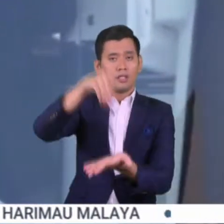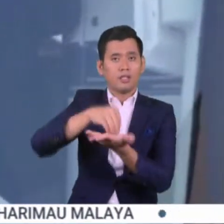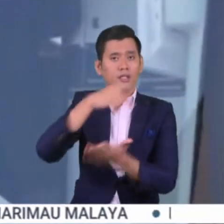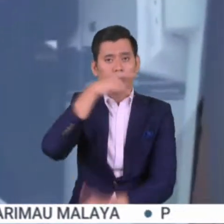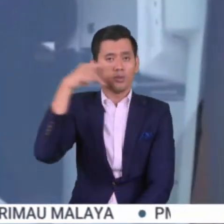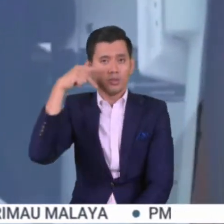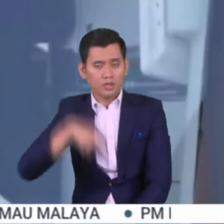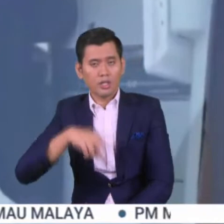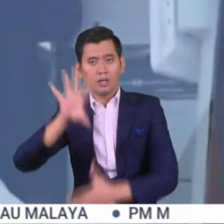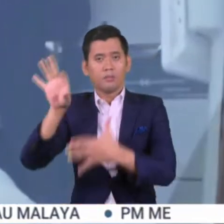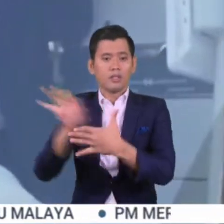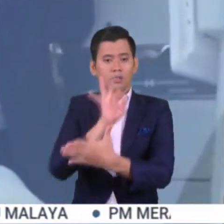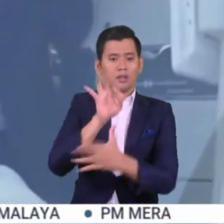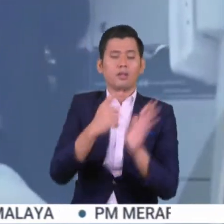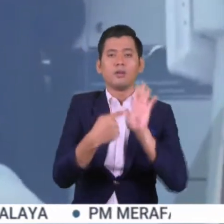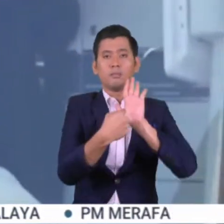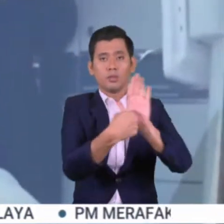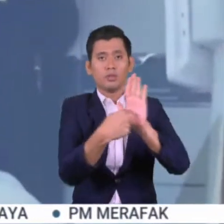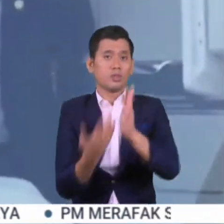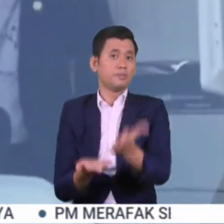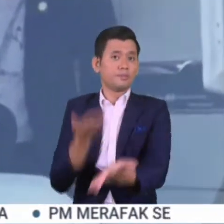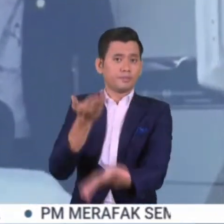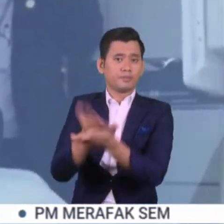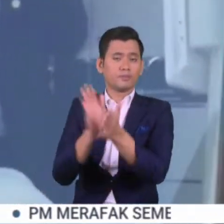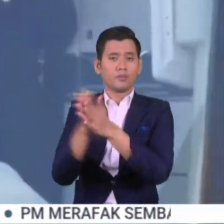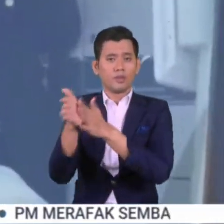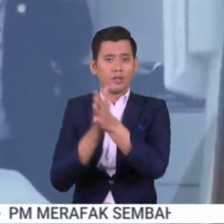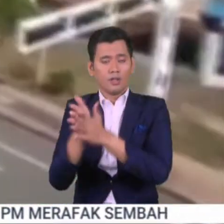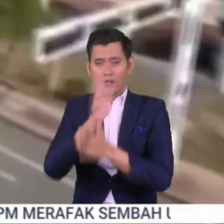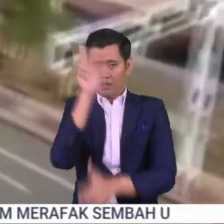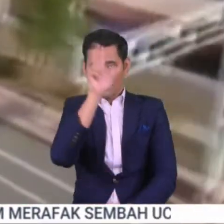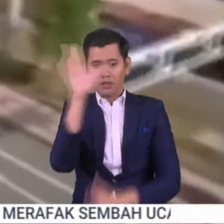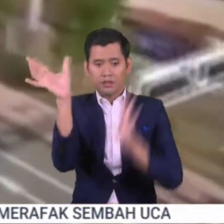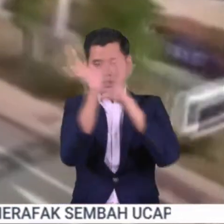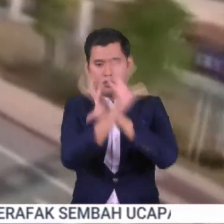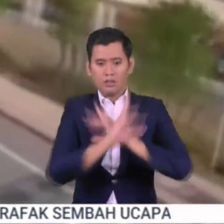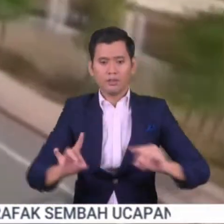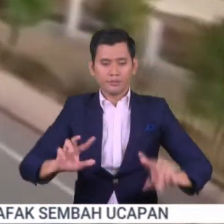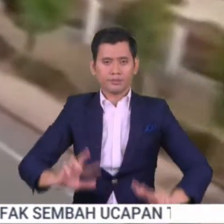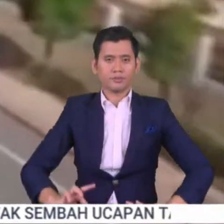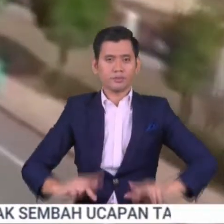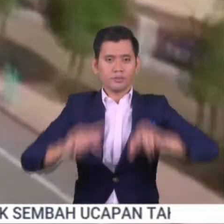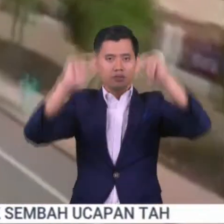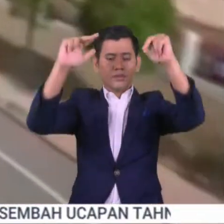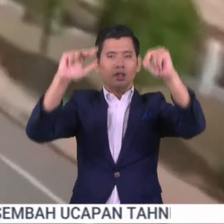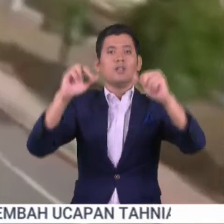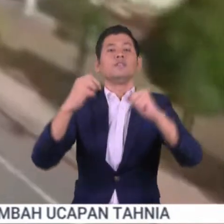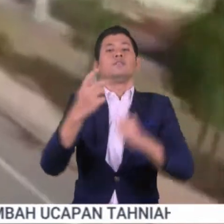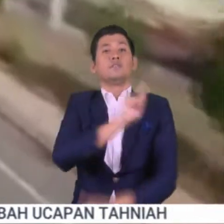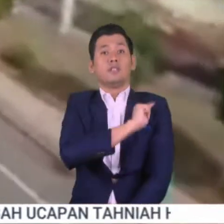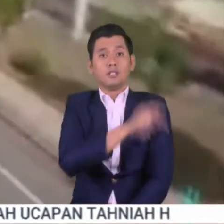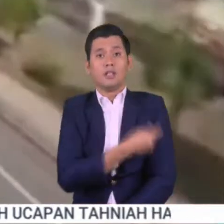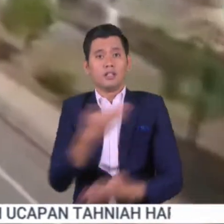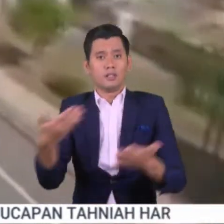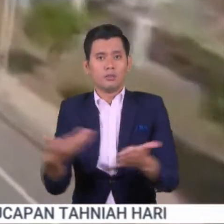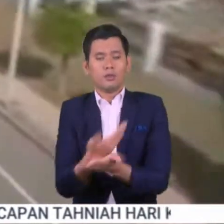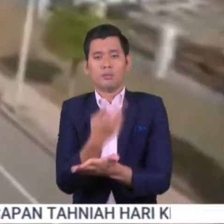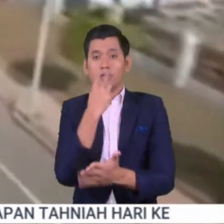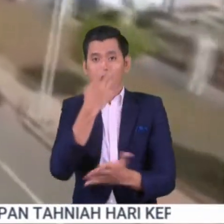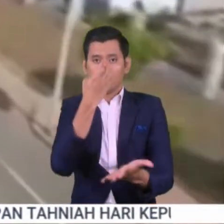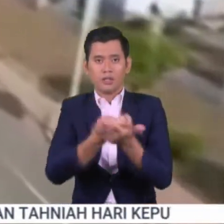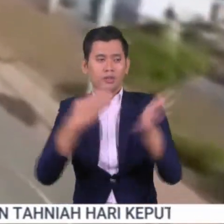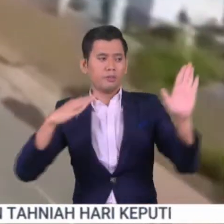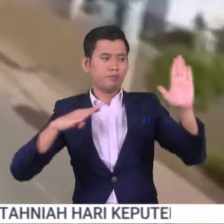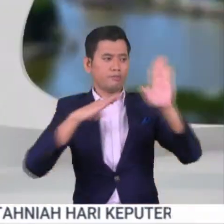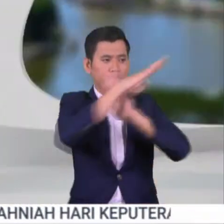September PAN. Ini membuktikan kesungguhan Kerajaan Sarawak dalam membangunkan sumber tenaga baharu bagi menjana ekonomi negeri ini.